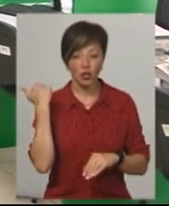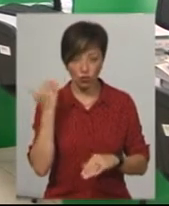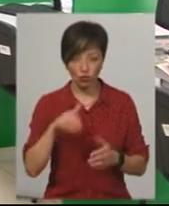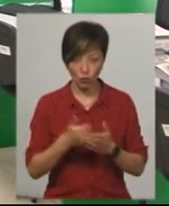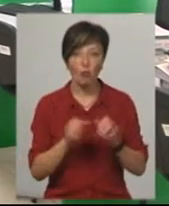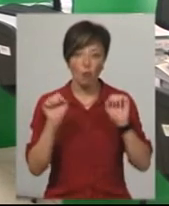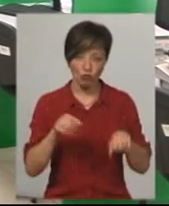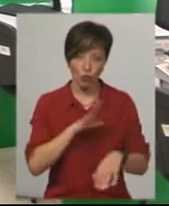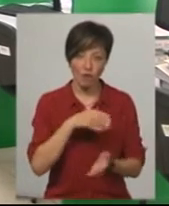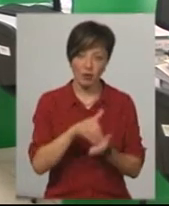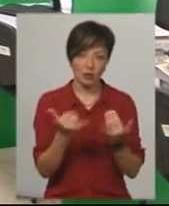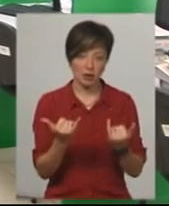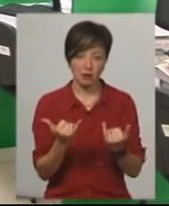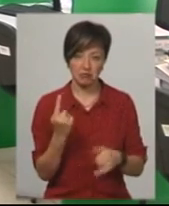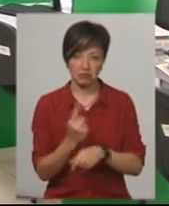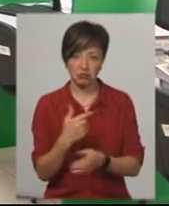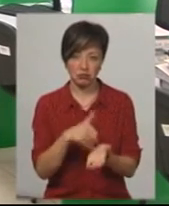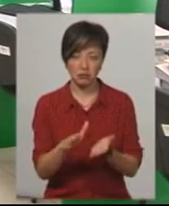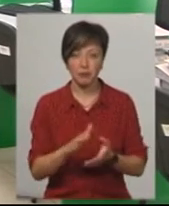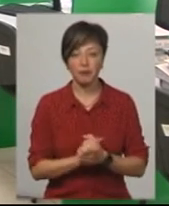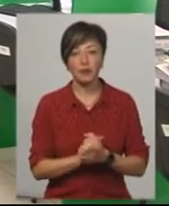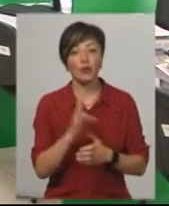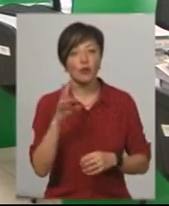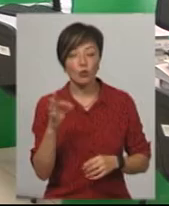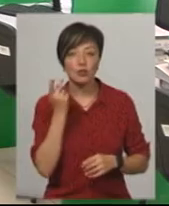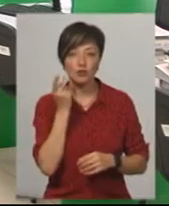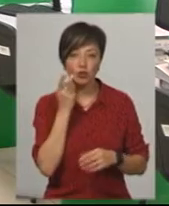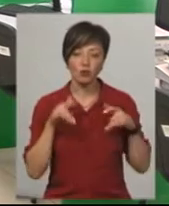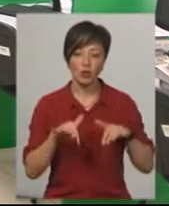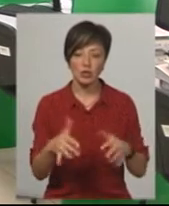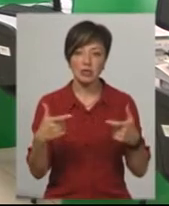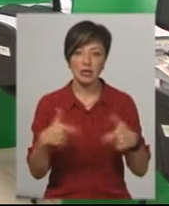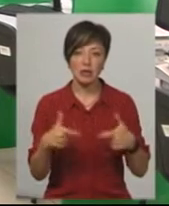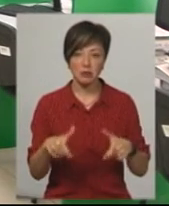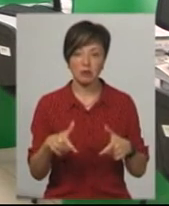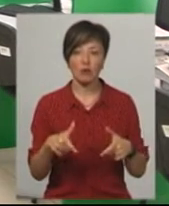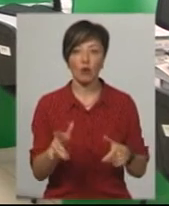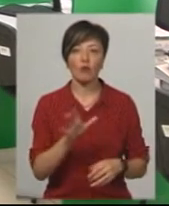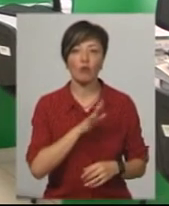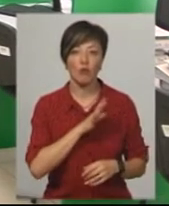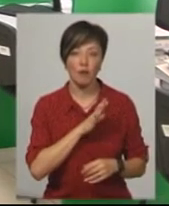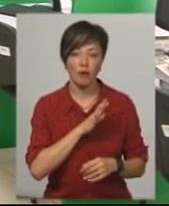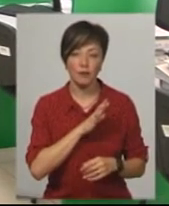До сьогодні вони мали таку можливість, але завжди процес іспитів був